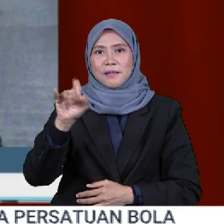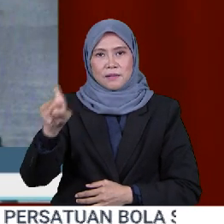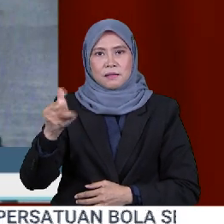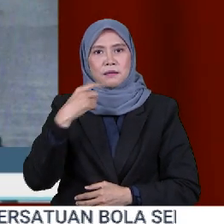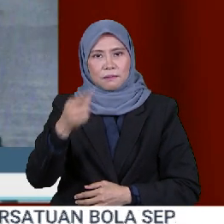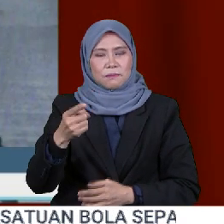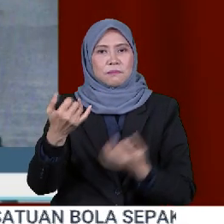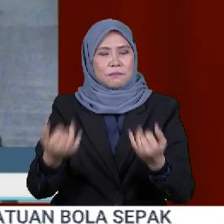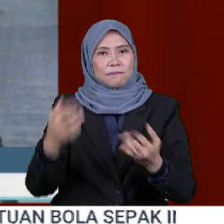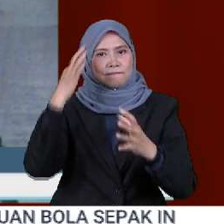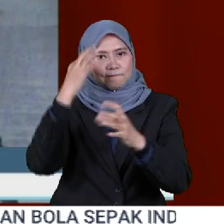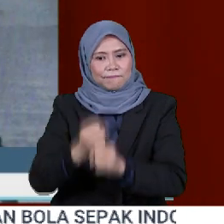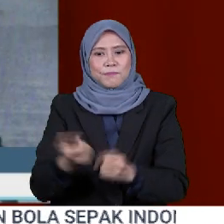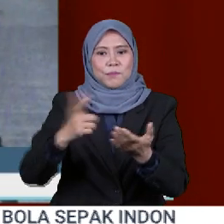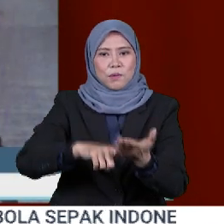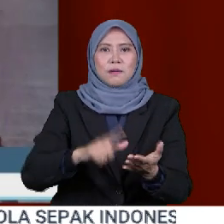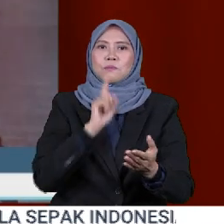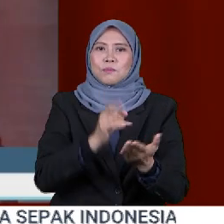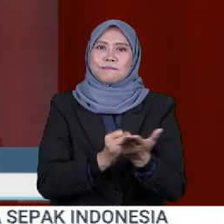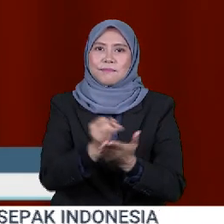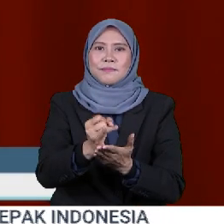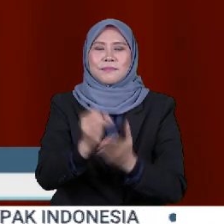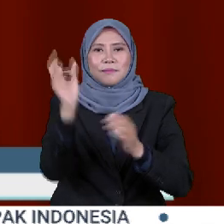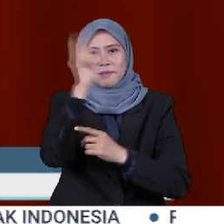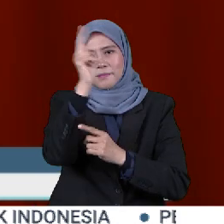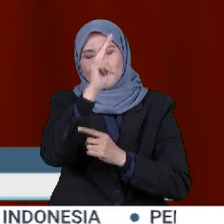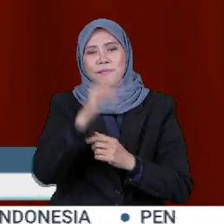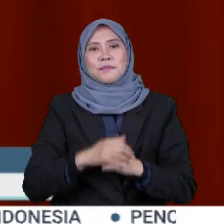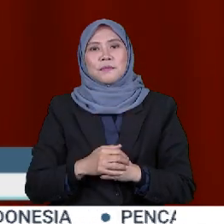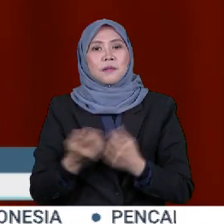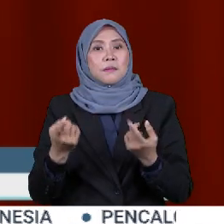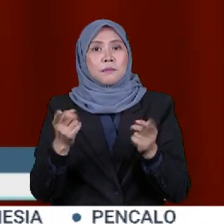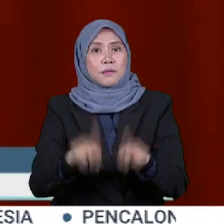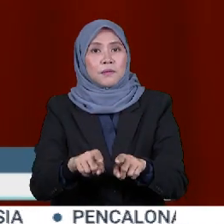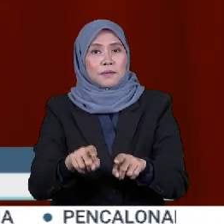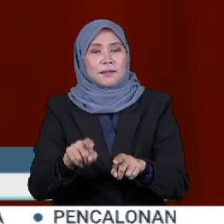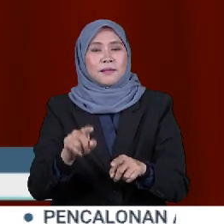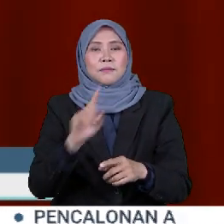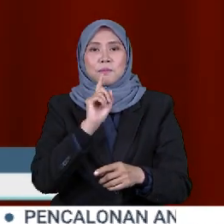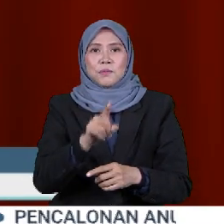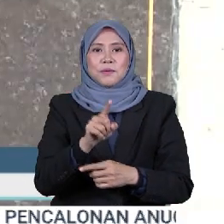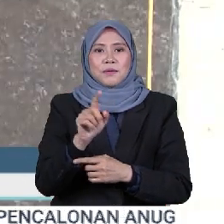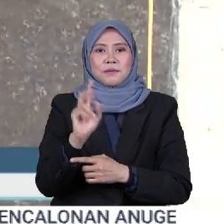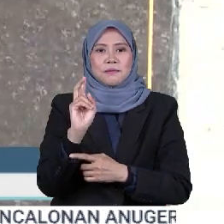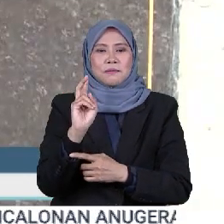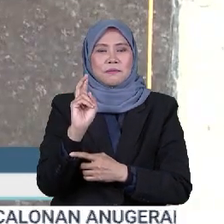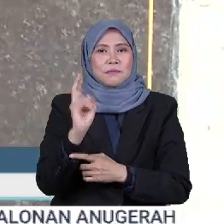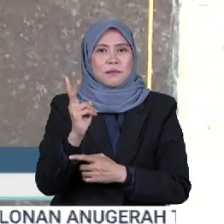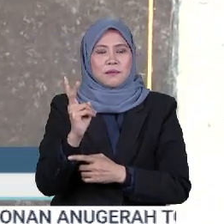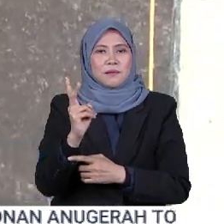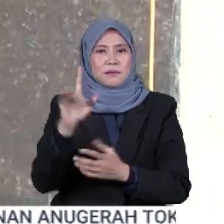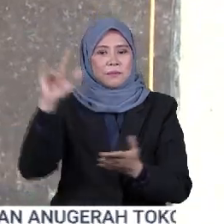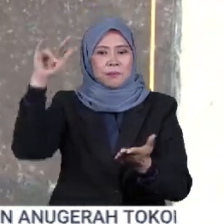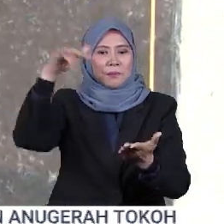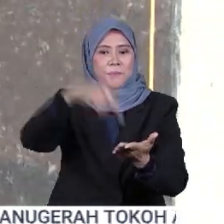tersebut meningkatkan keyakinan rakyat terhadap ketelusan kerajaan. Tragedi yang juga dikenali sebagai Double Six Crash mengorbankan